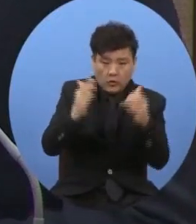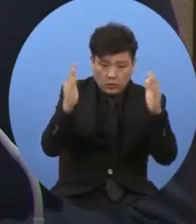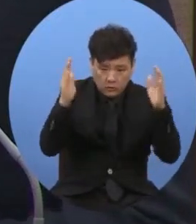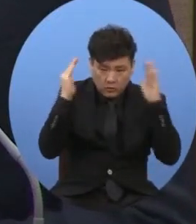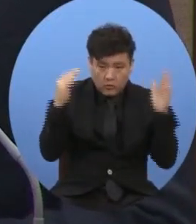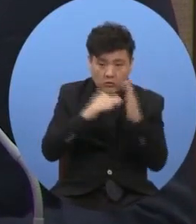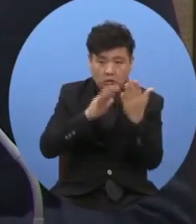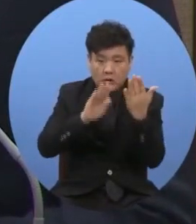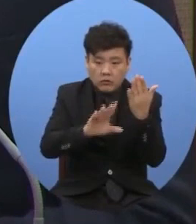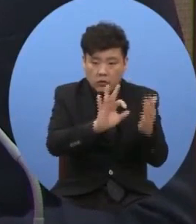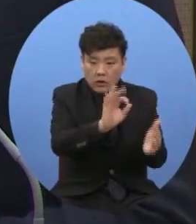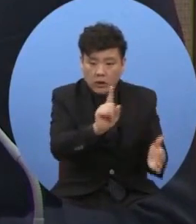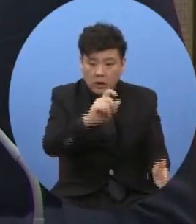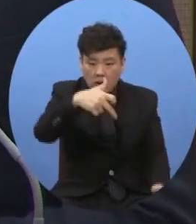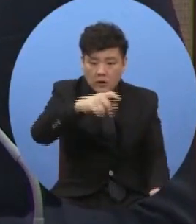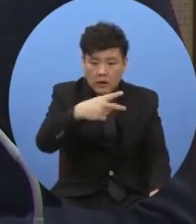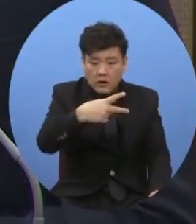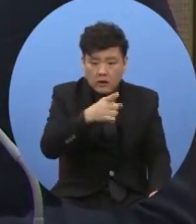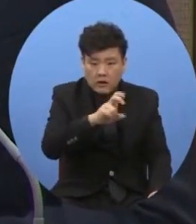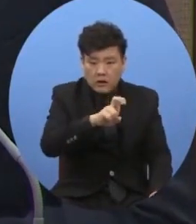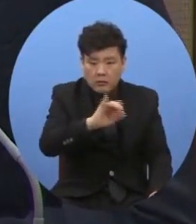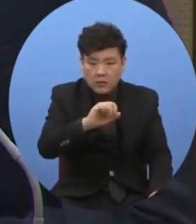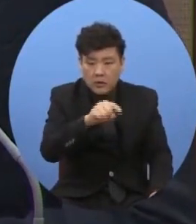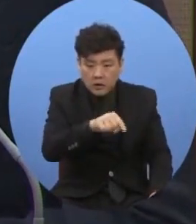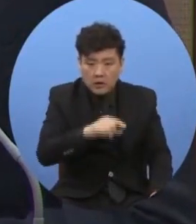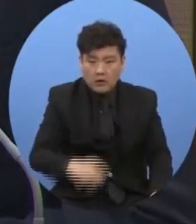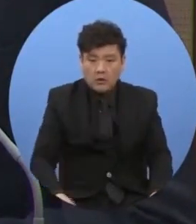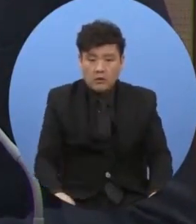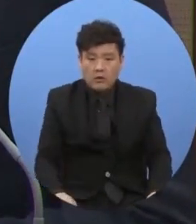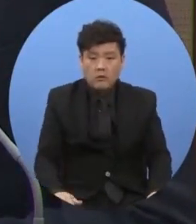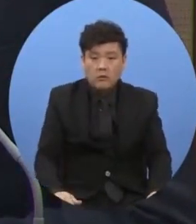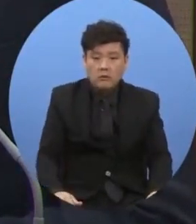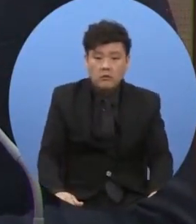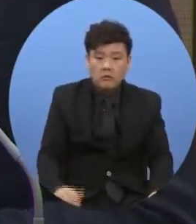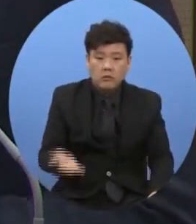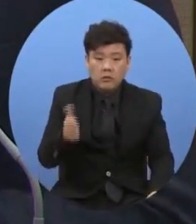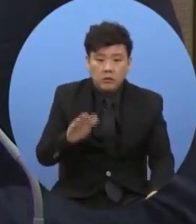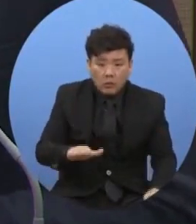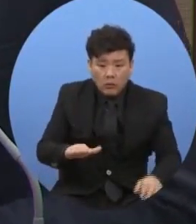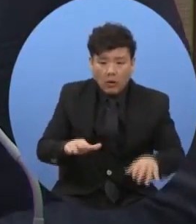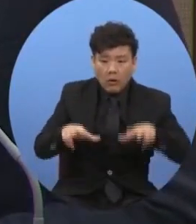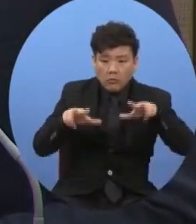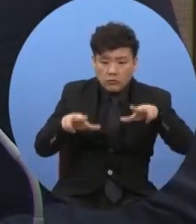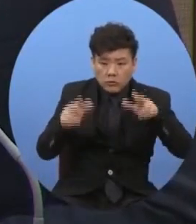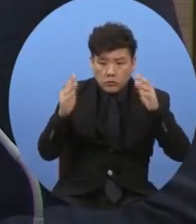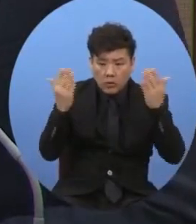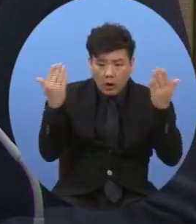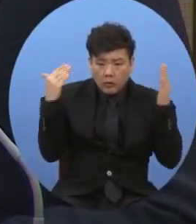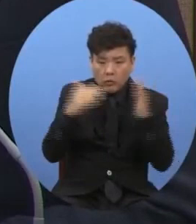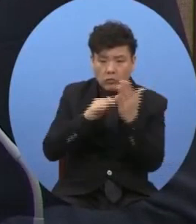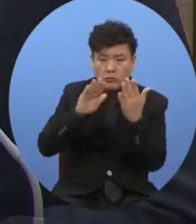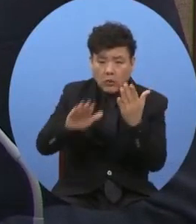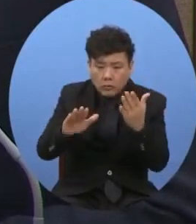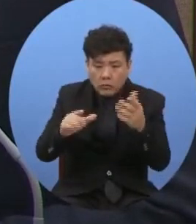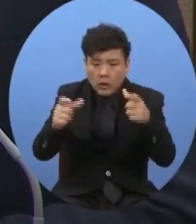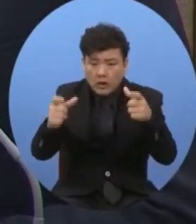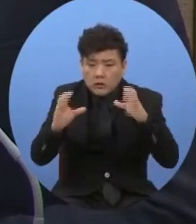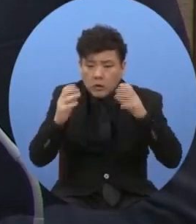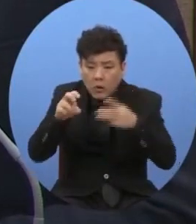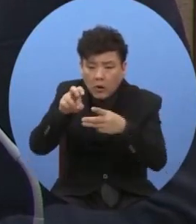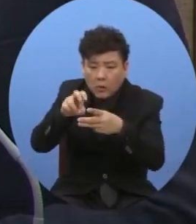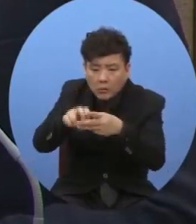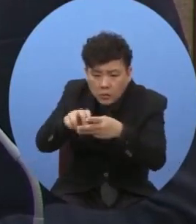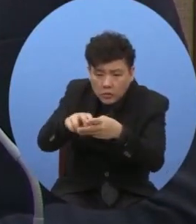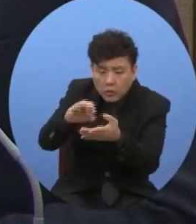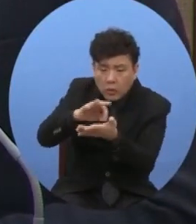작년에 늘봄학교 시범 사업 진행 이후에 지역 아동센터 이용 아동수가 감소하고 있다는 이런 얘기도 있습니다. 혹시 이렇게 좀 장기적으로